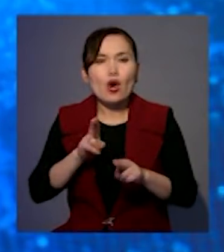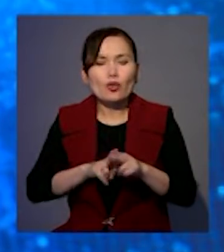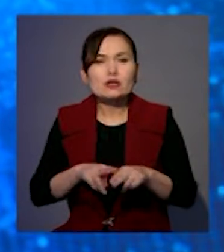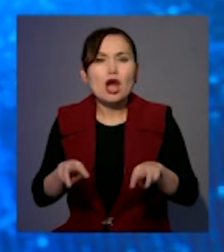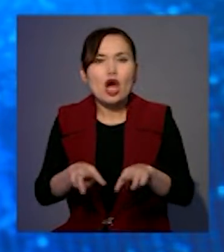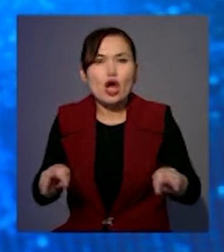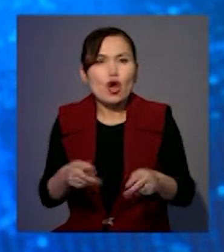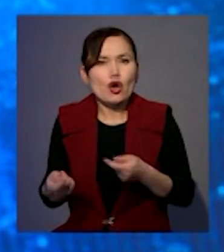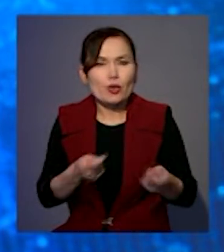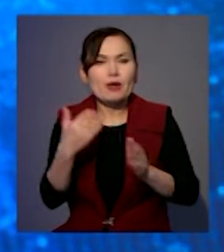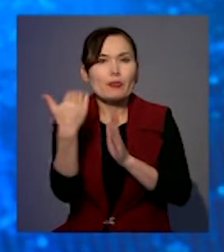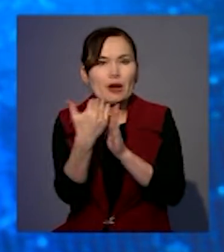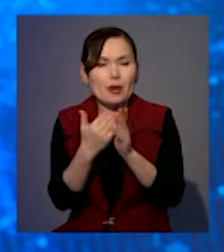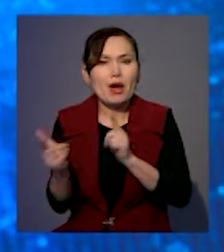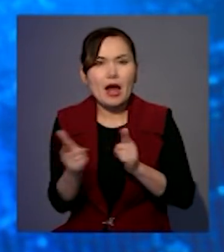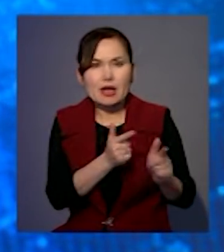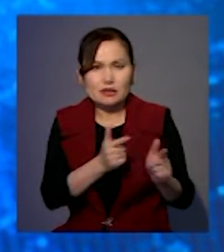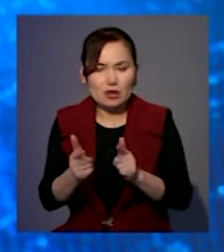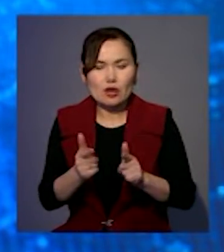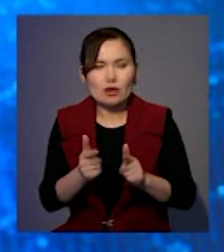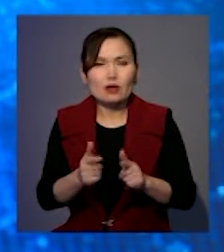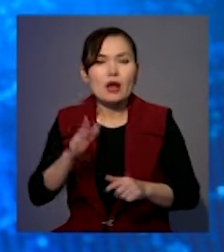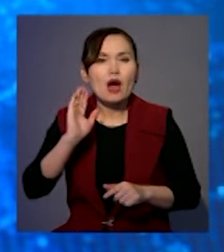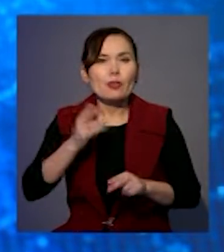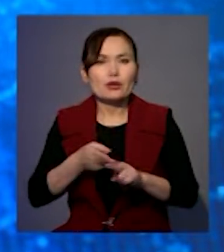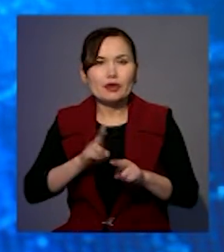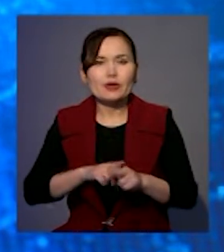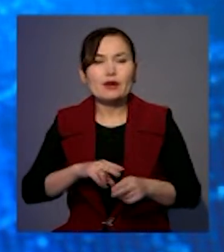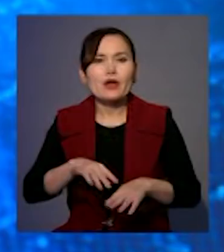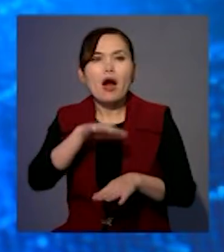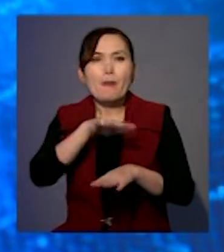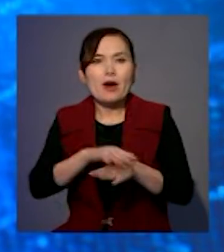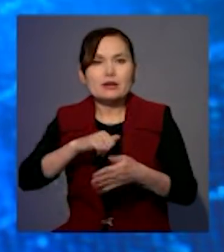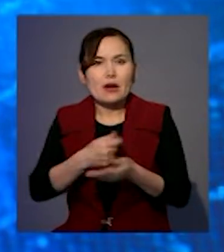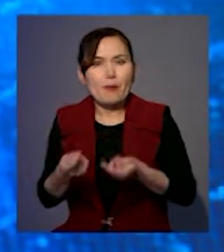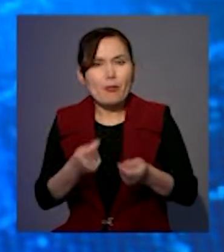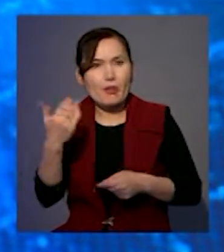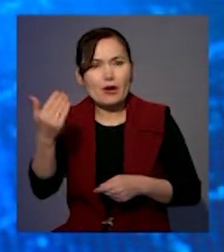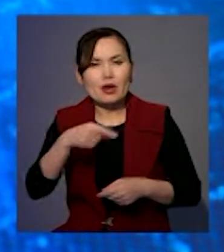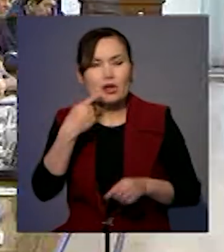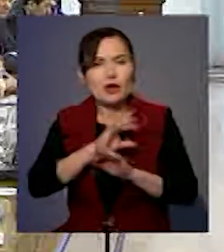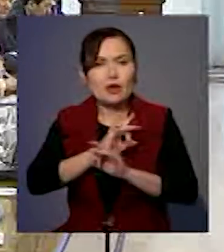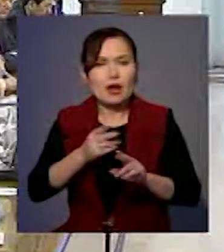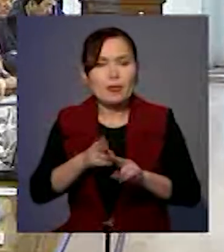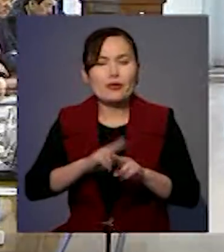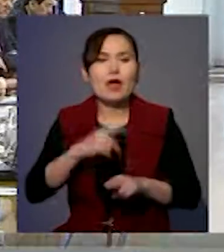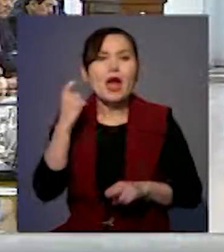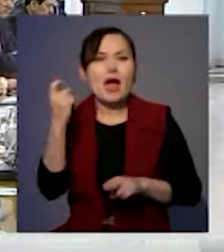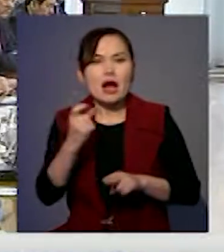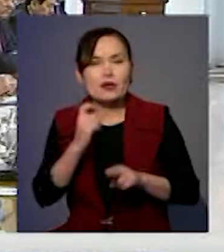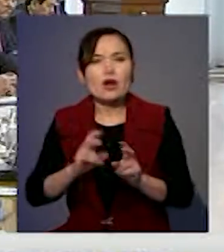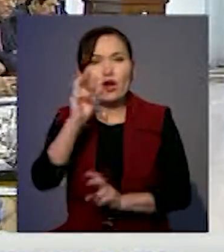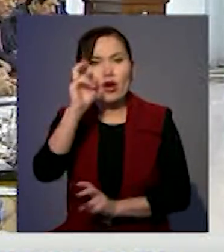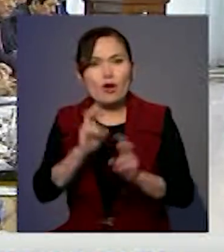әзірлейді. Ұлттық банк төрағасы осында жаңалықпен бөлісті. Бас банкердің пікірінше, бұл шара экономикаға